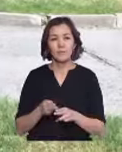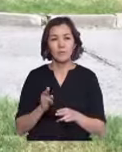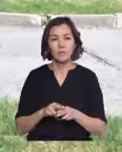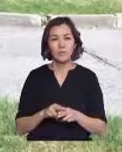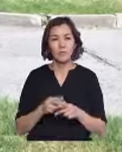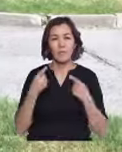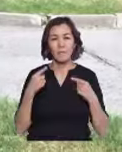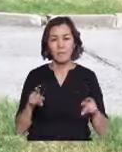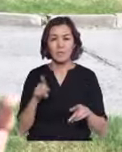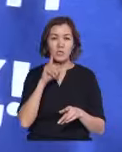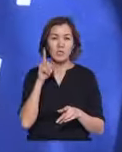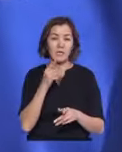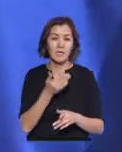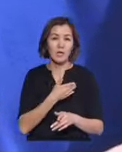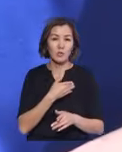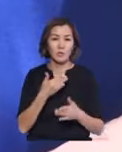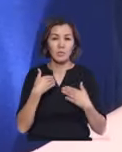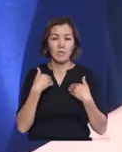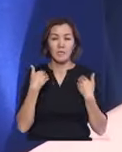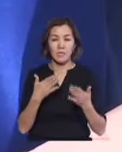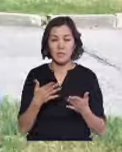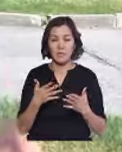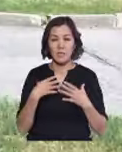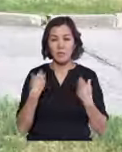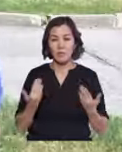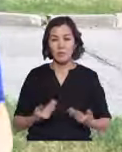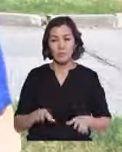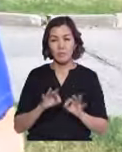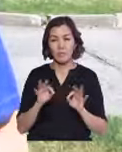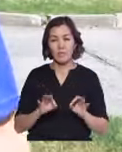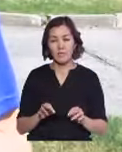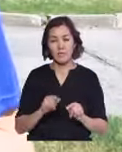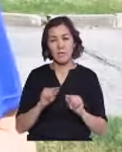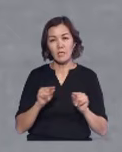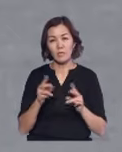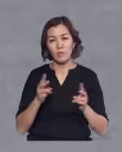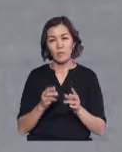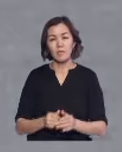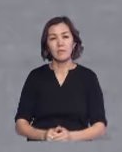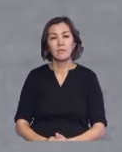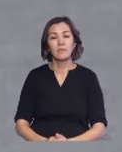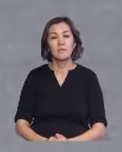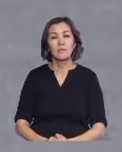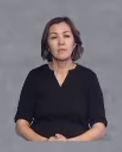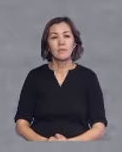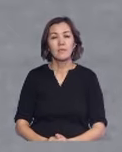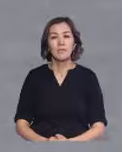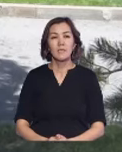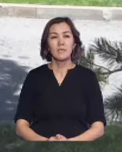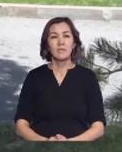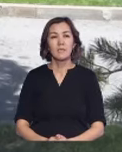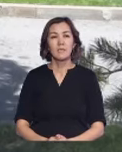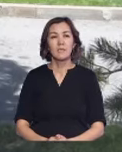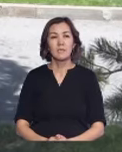басқа жастарға артынан келе жатқан жас ұрпаққа салауатты өмір салтын насихаттап кетсем, ісіммен насихаттап кетсем деп. Енді атамыз бұл кісі ұзақ